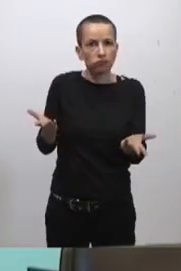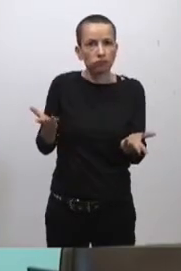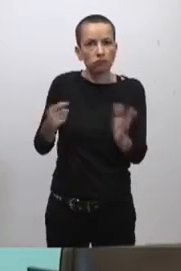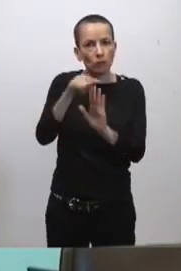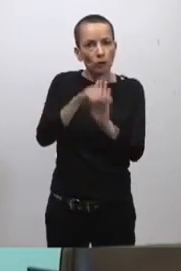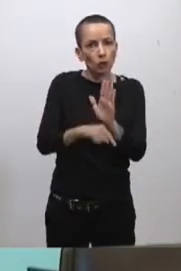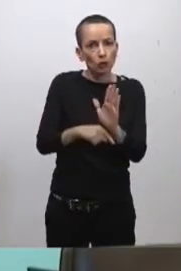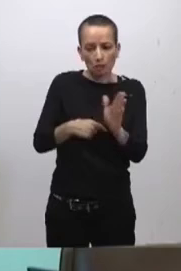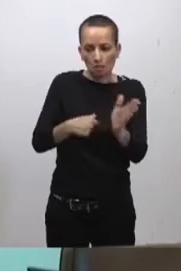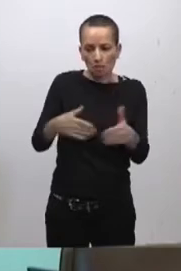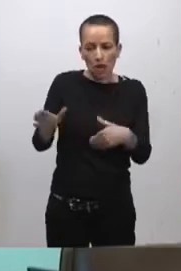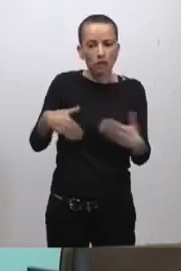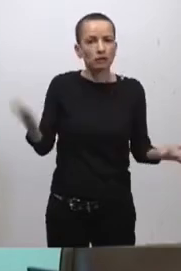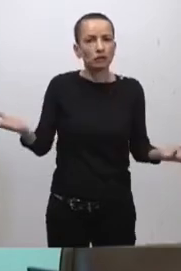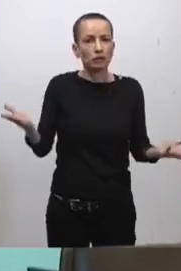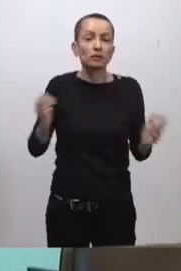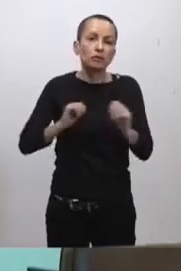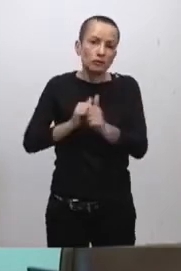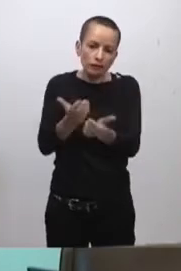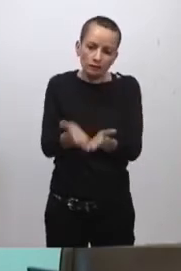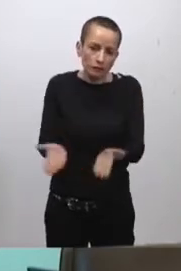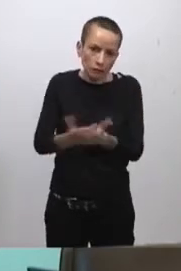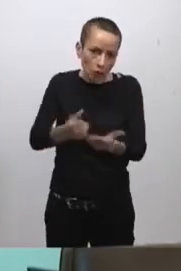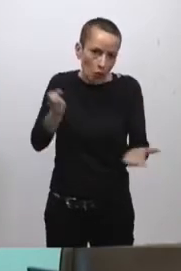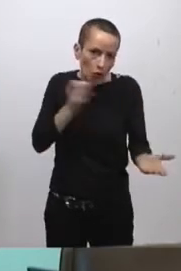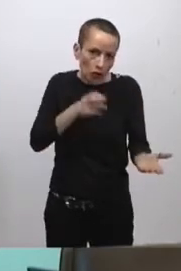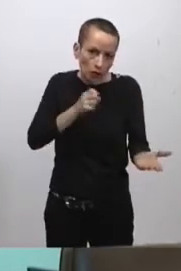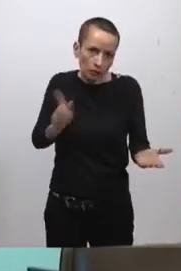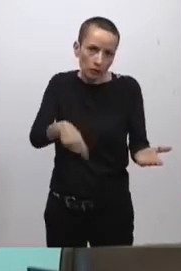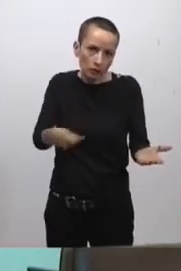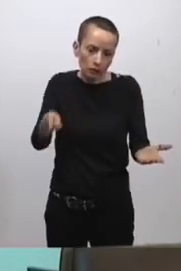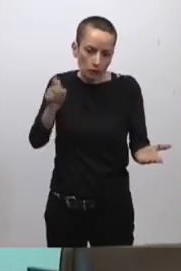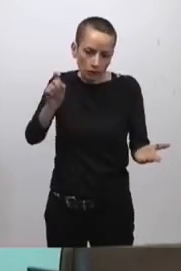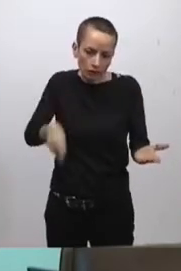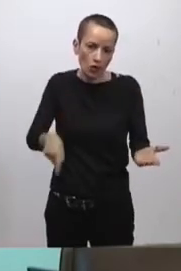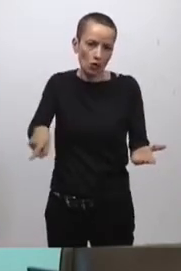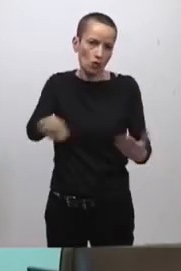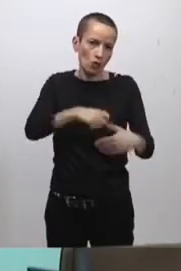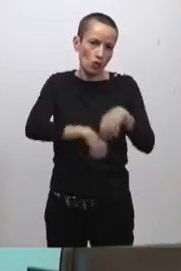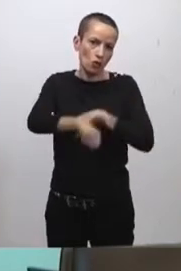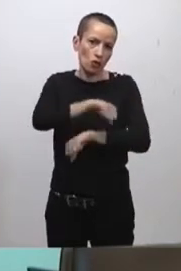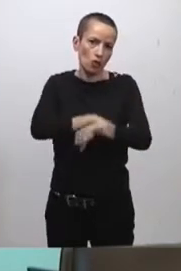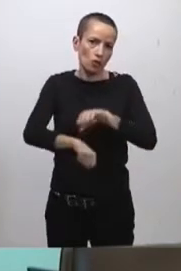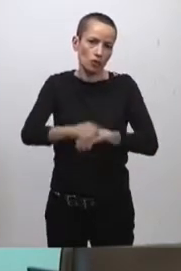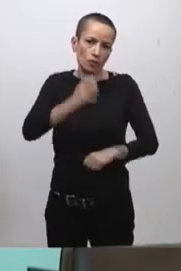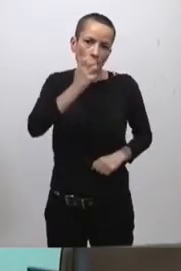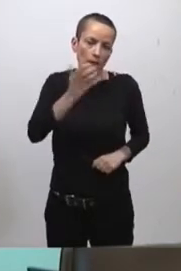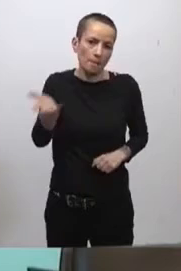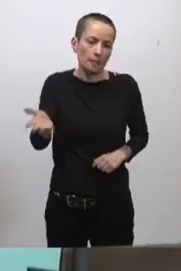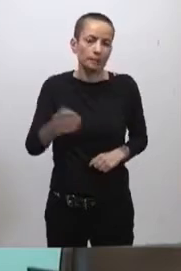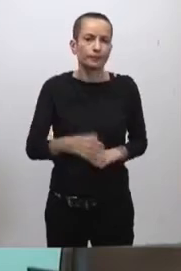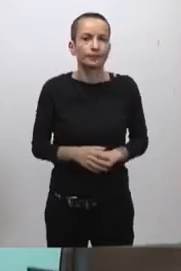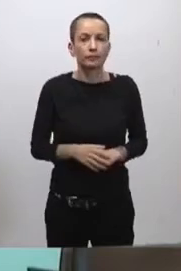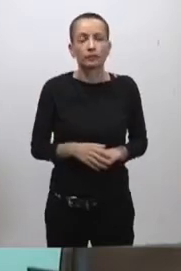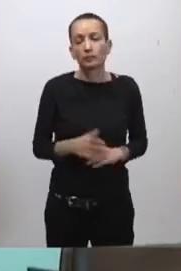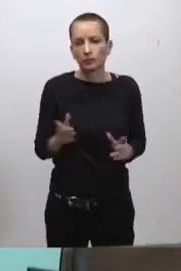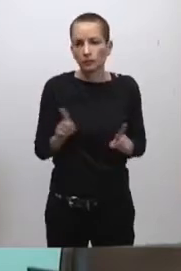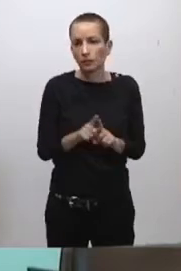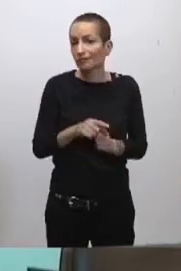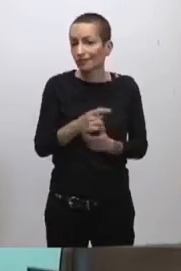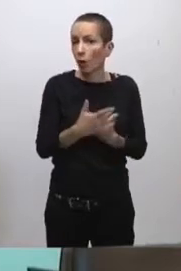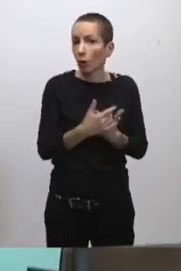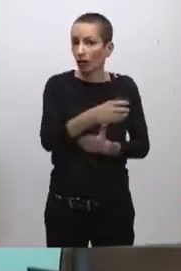mesures à la hauteur de l'urgence que représente ce type de drame. Et j'indiquais en fin de ma lettre à la procureure de la